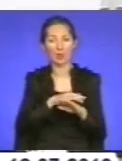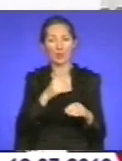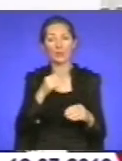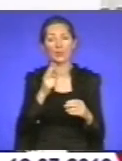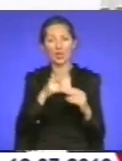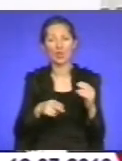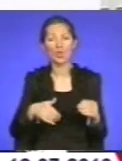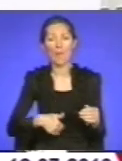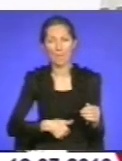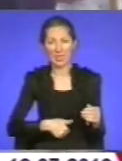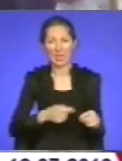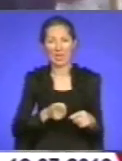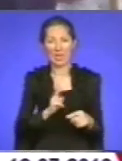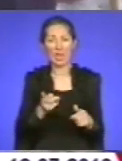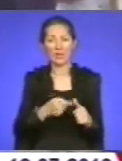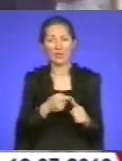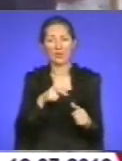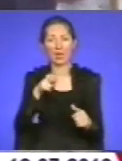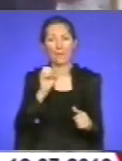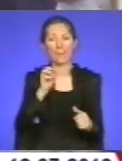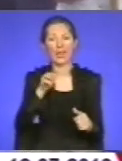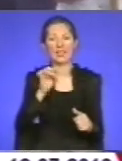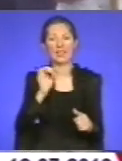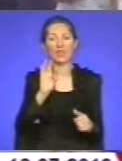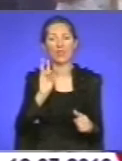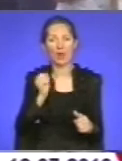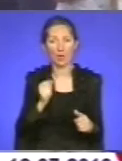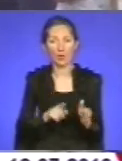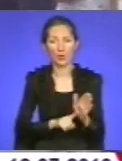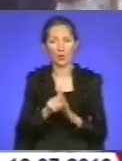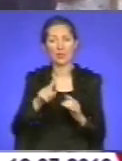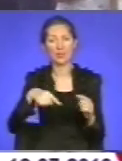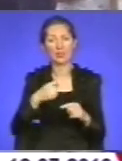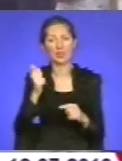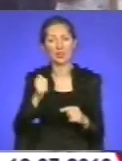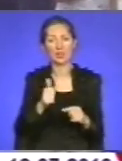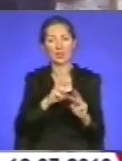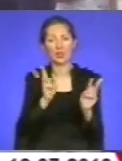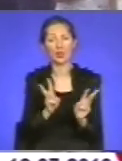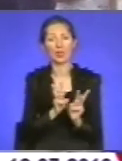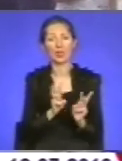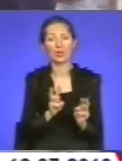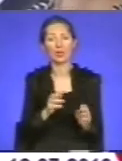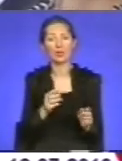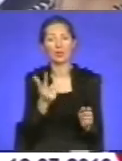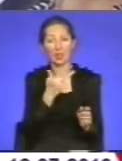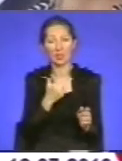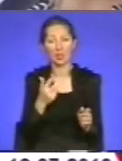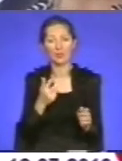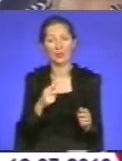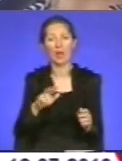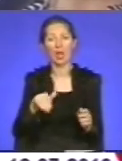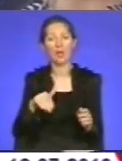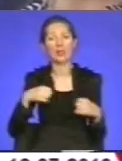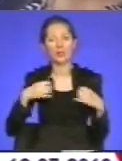піст, який отримав назву Петрівка. Він починається за тиждень Святої Трійці. Наступного дня після свята апостолів Петра і